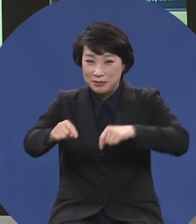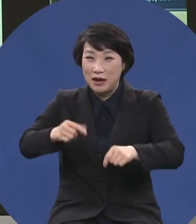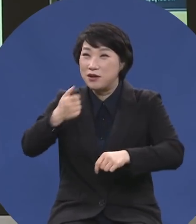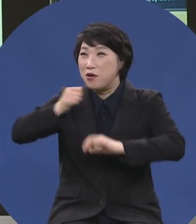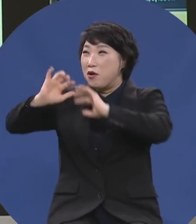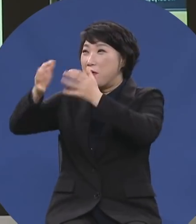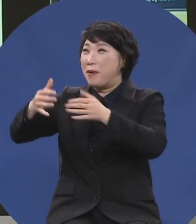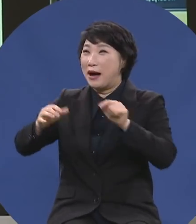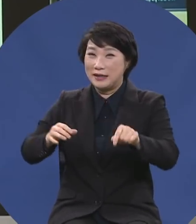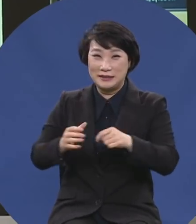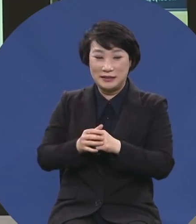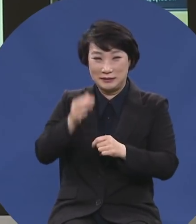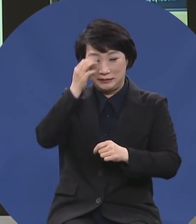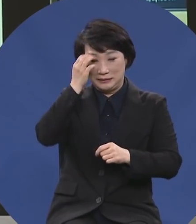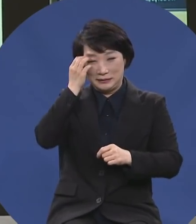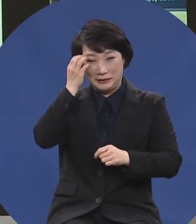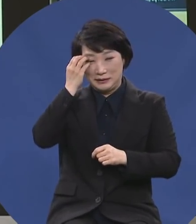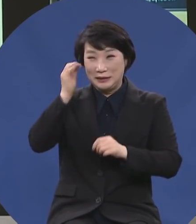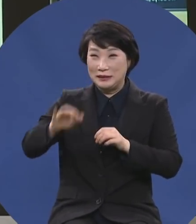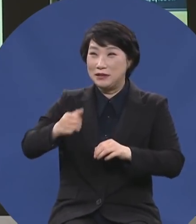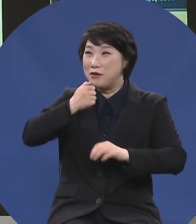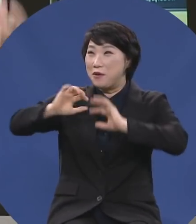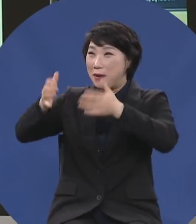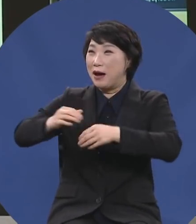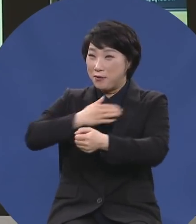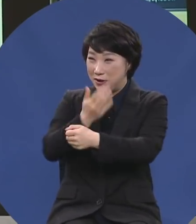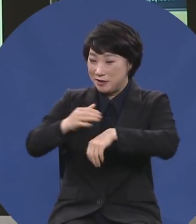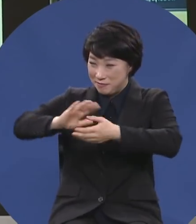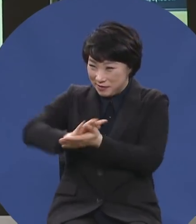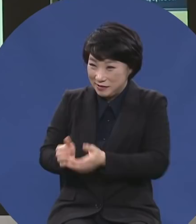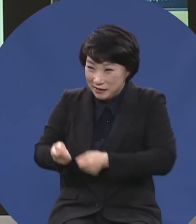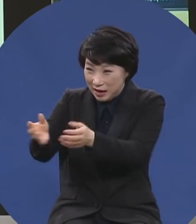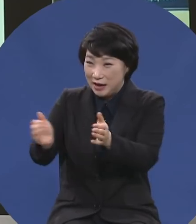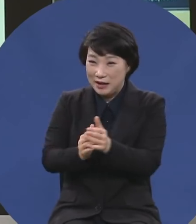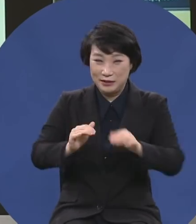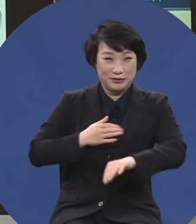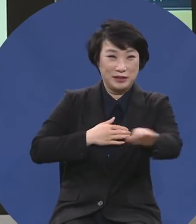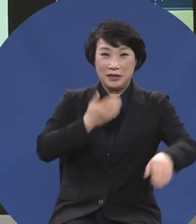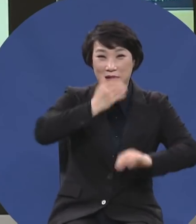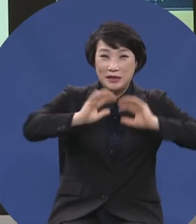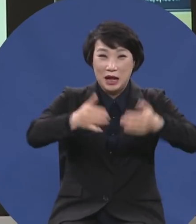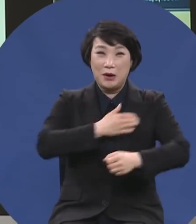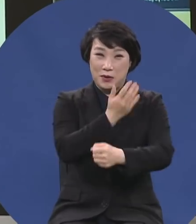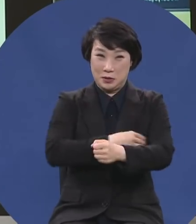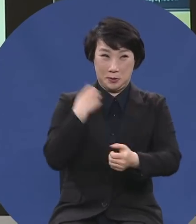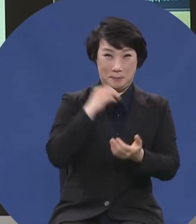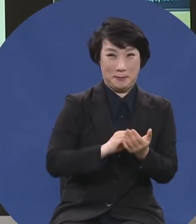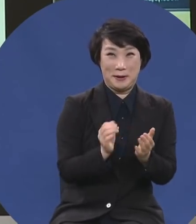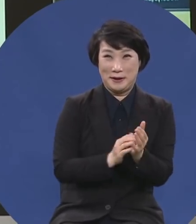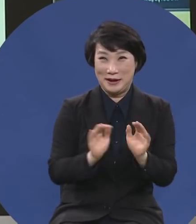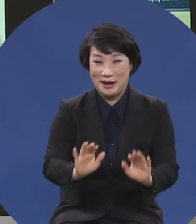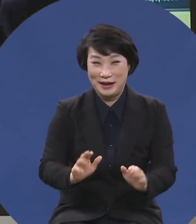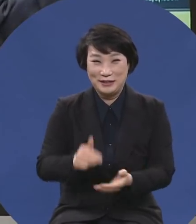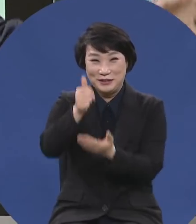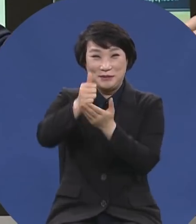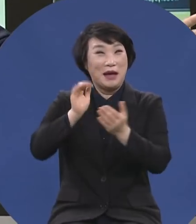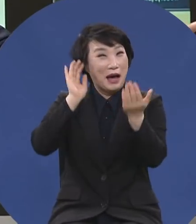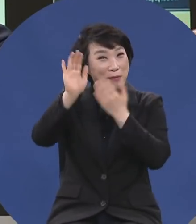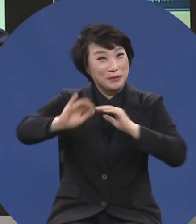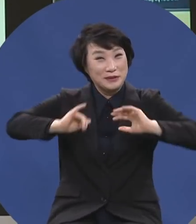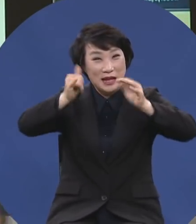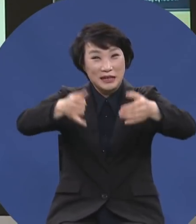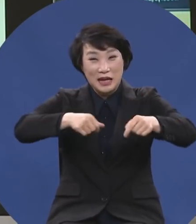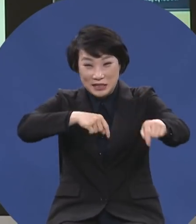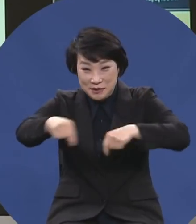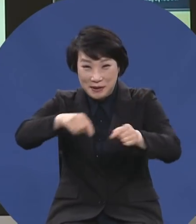초강대국을 아주 국보를 파괴시켜버리고 이스라엘의 국보를 회복시켜 주님의 세계를 지배하는